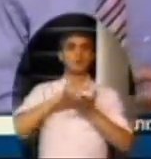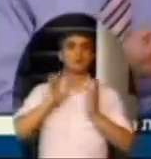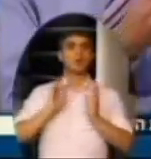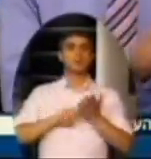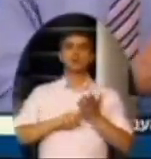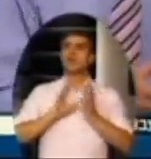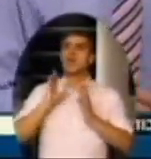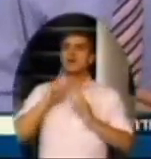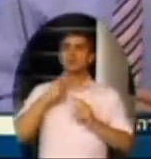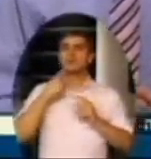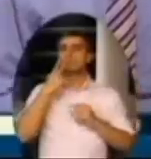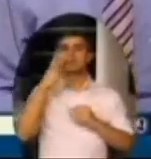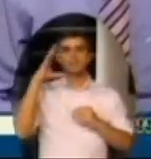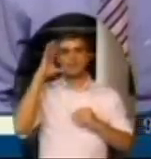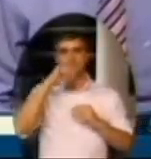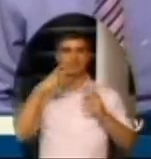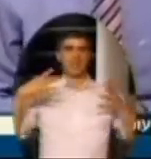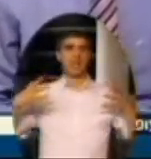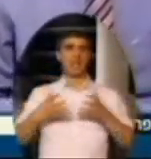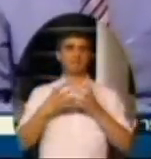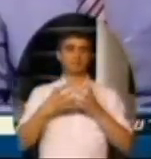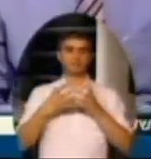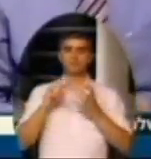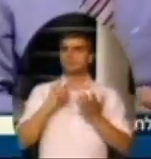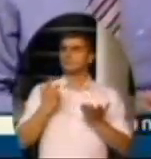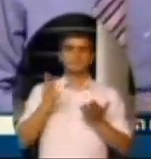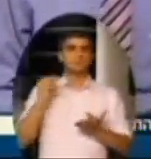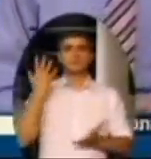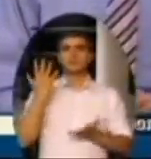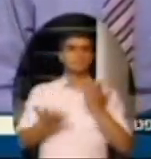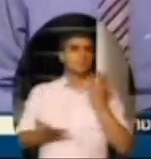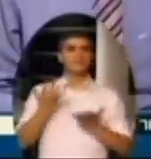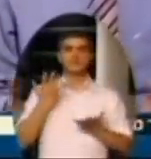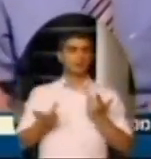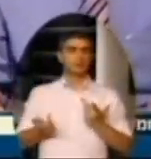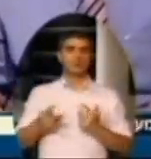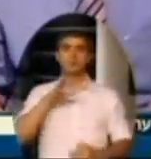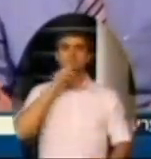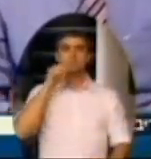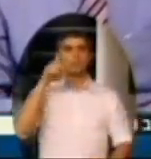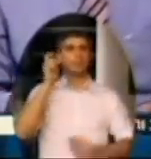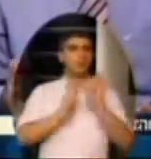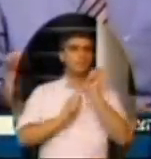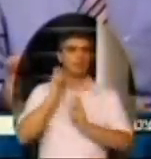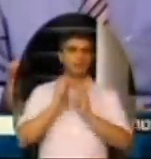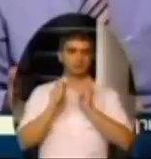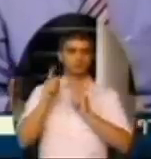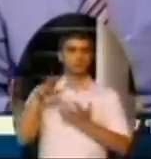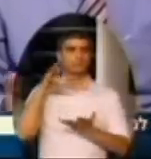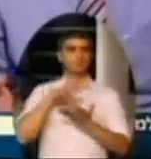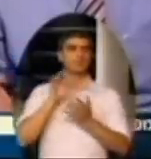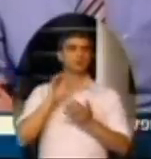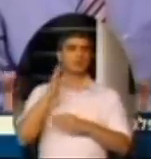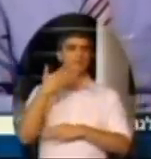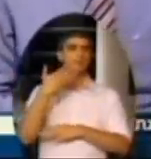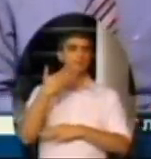אפילו אפיו הת אומר סוציולוגית עד כדי כ כן זאת אומרת בסופו של הרי מה ההבדל בין מדובר כאן ב שליבת המחנה